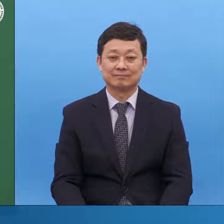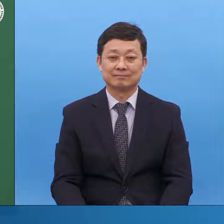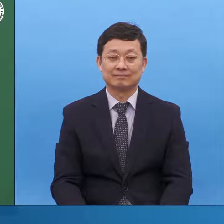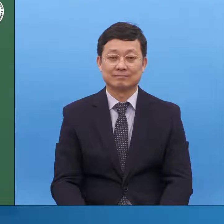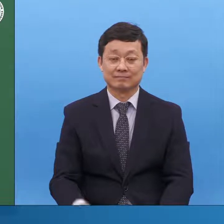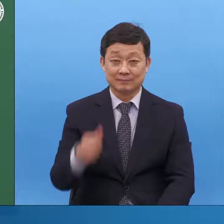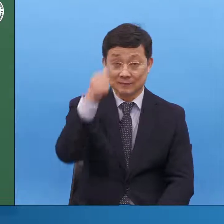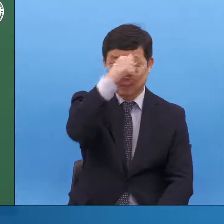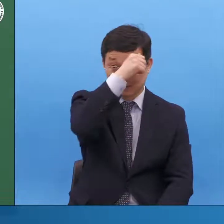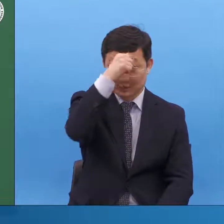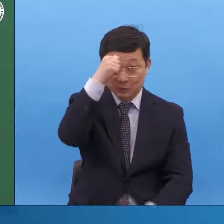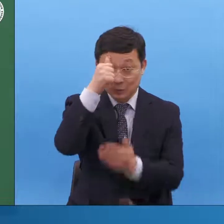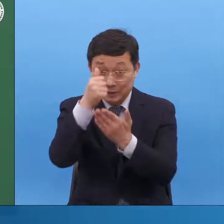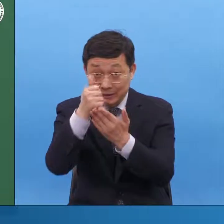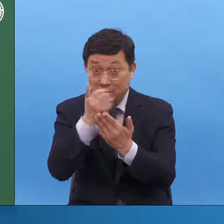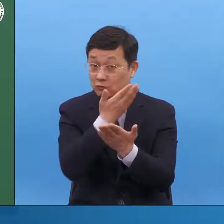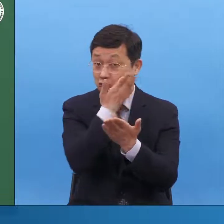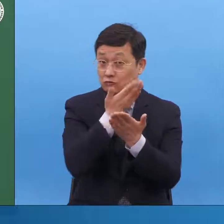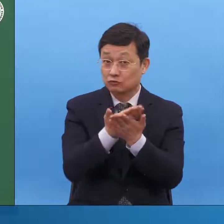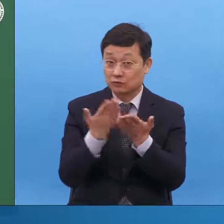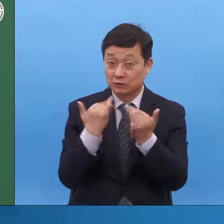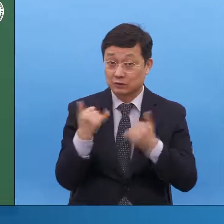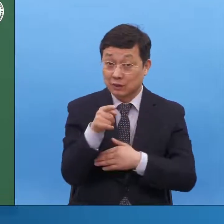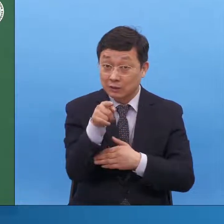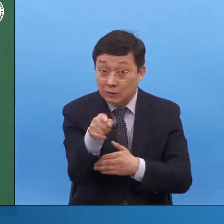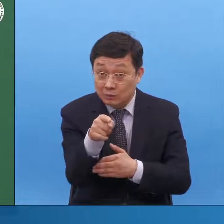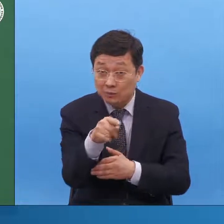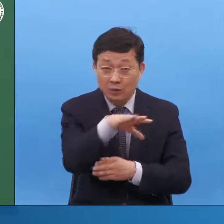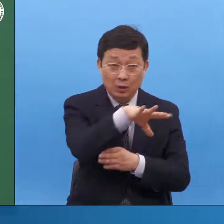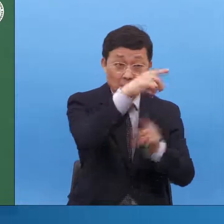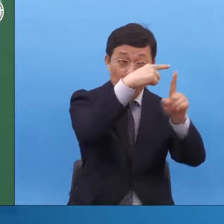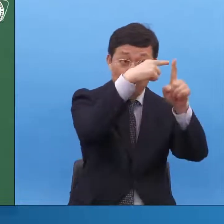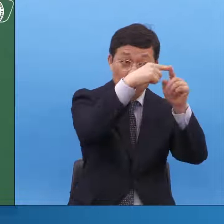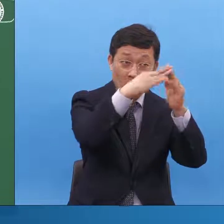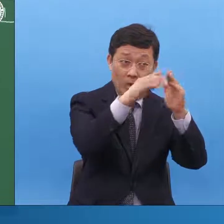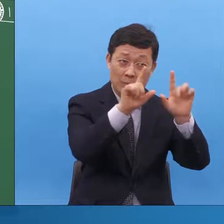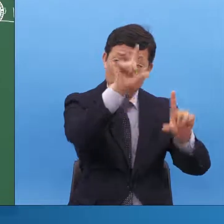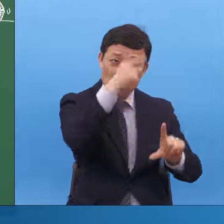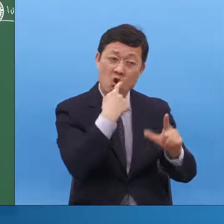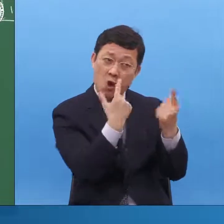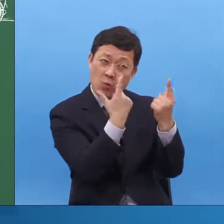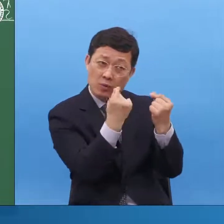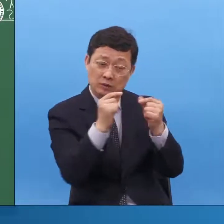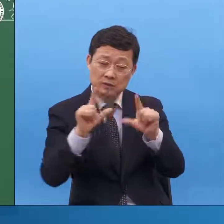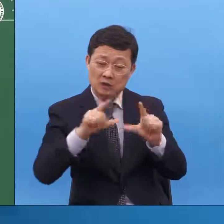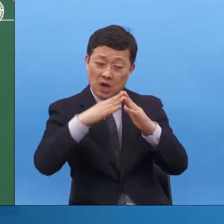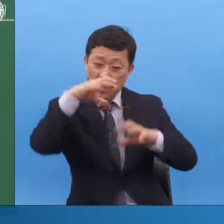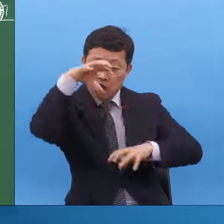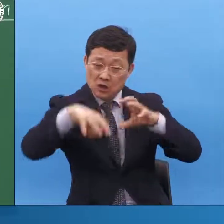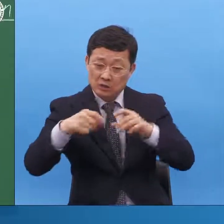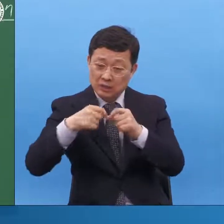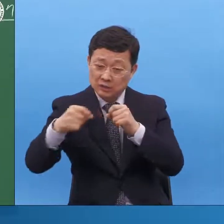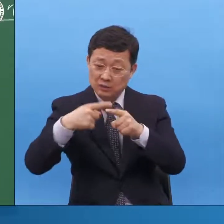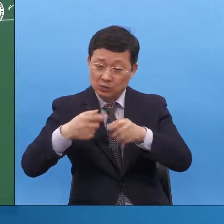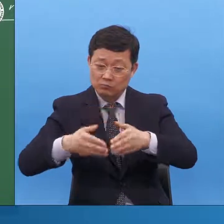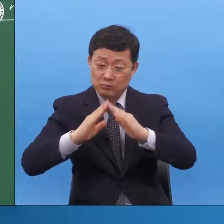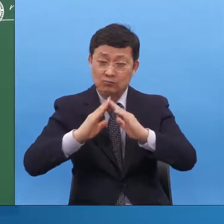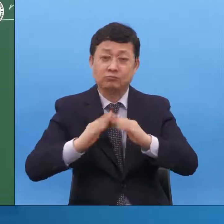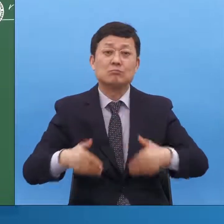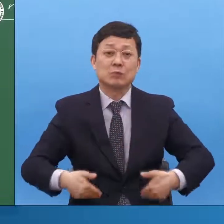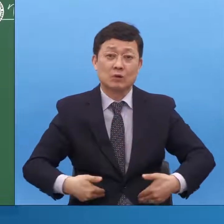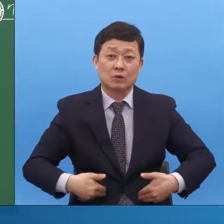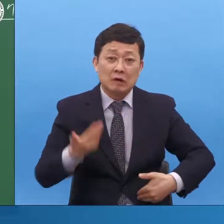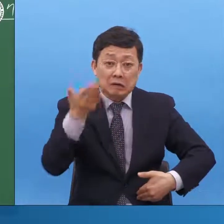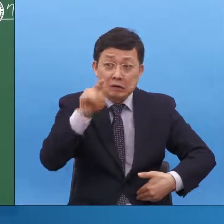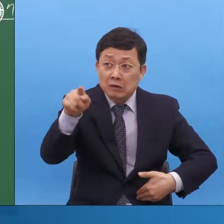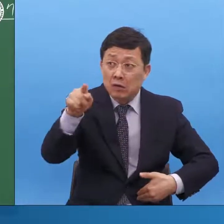현장 교회 회복해야 돼요. Elders, church officers, you must have the restoration of the field church that appeared in the early church. 지금 이걸 못 찾고 있는 겁니다. But people are not